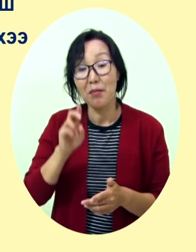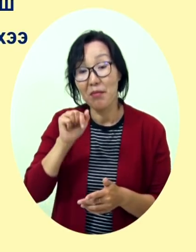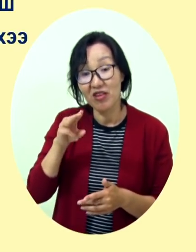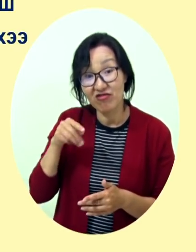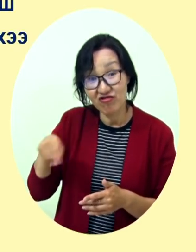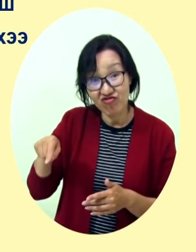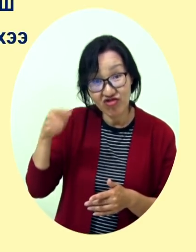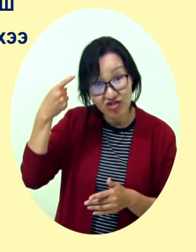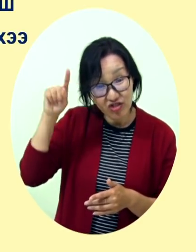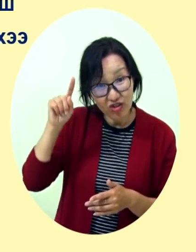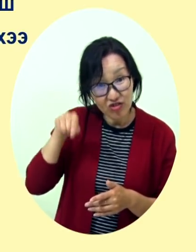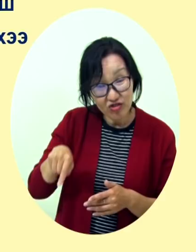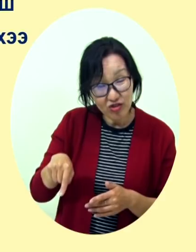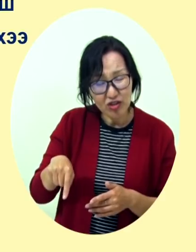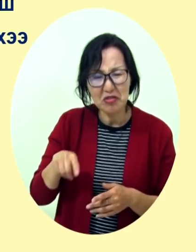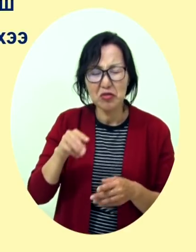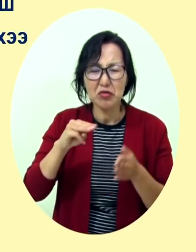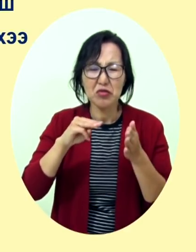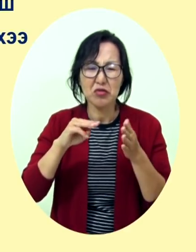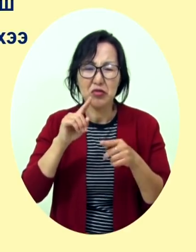За Батын зохиосон ихэд ямар нэгэн